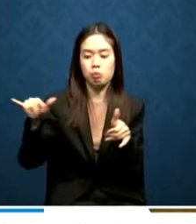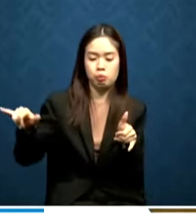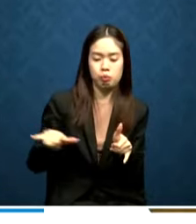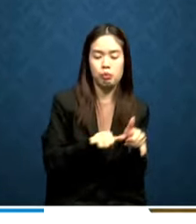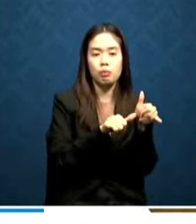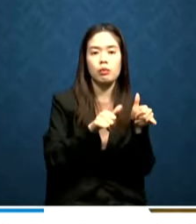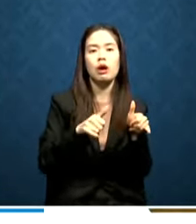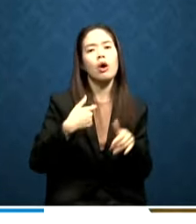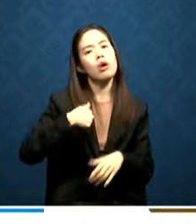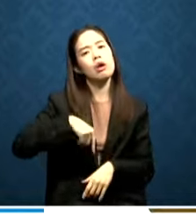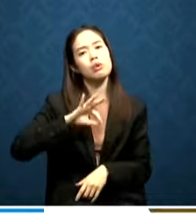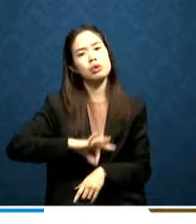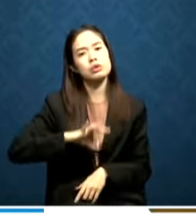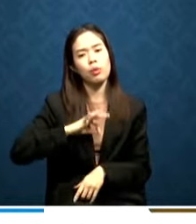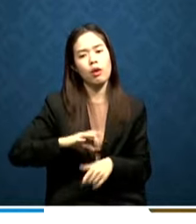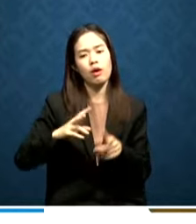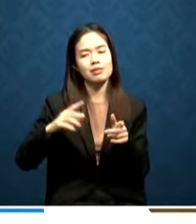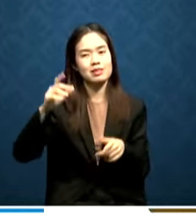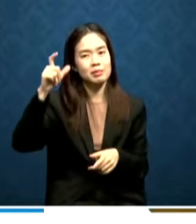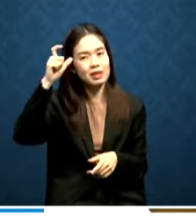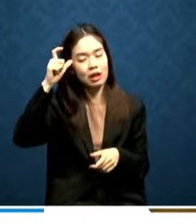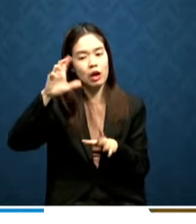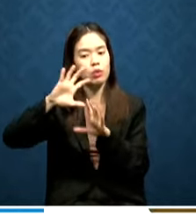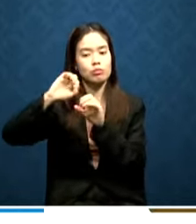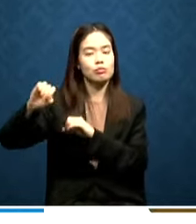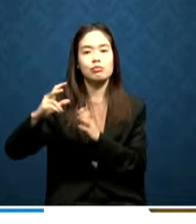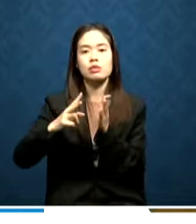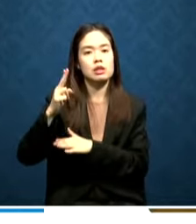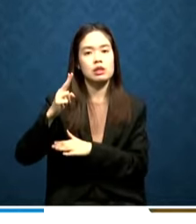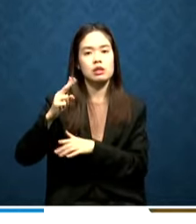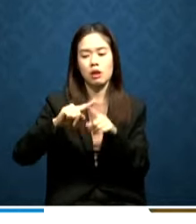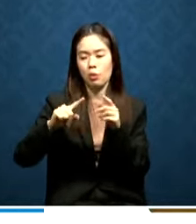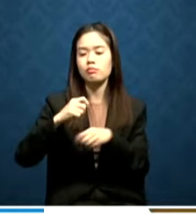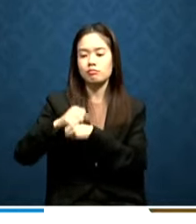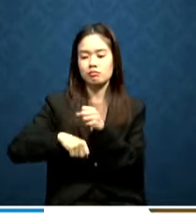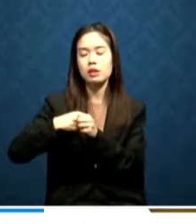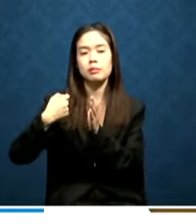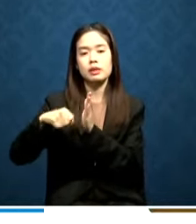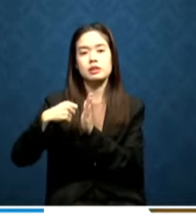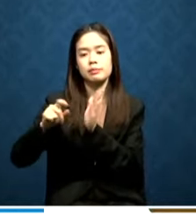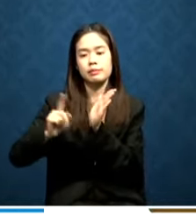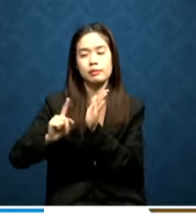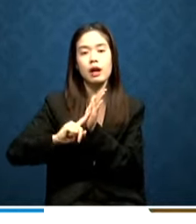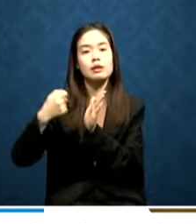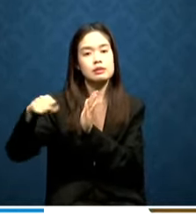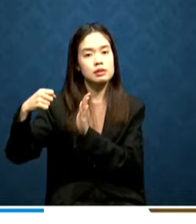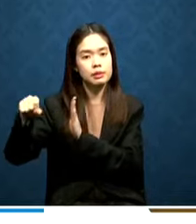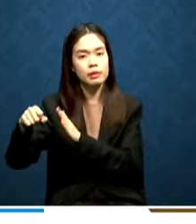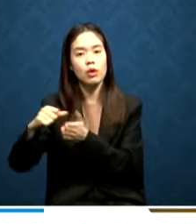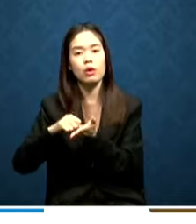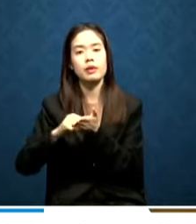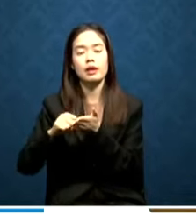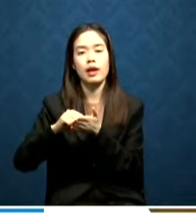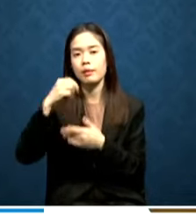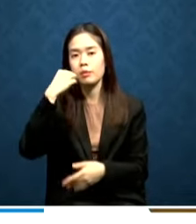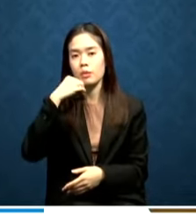ณีย์ปีละเป็น10ครั้งที่ทำนะครับหมายความว่าประชาชนพร้อมทำประชามติกันอยู่เรื่อยๆของเรา